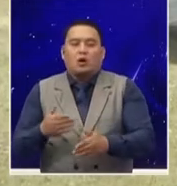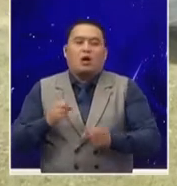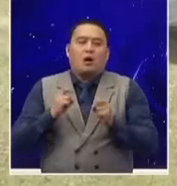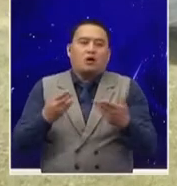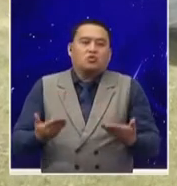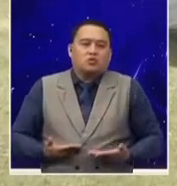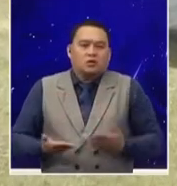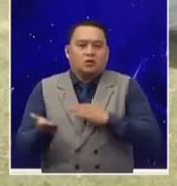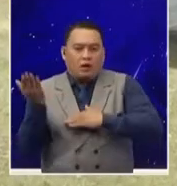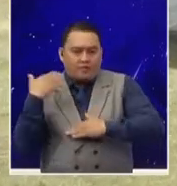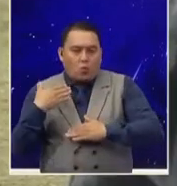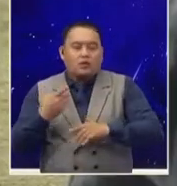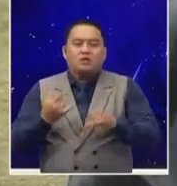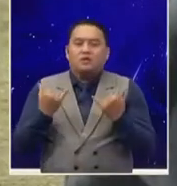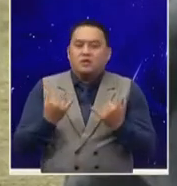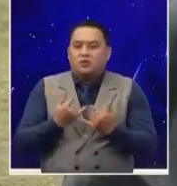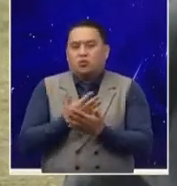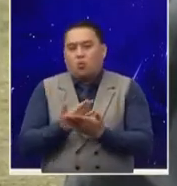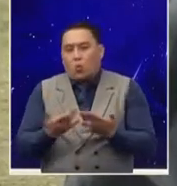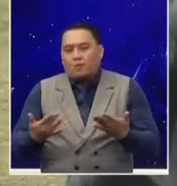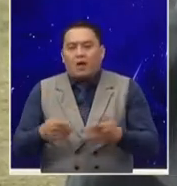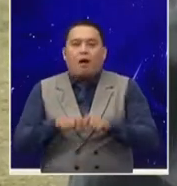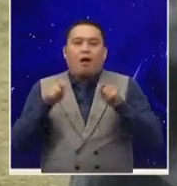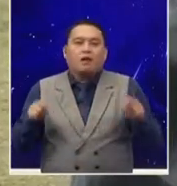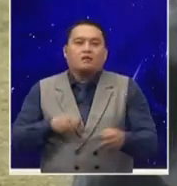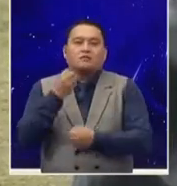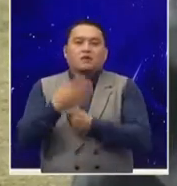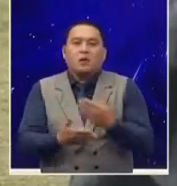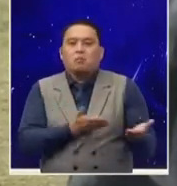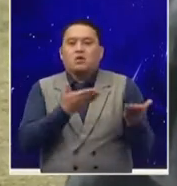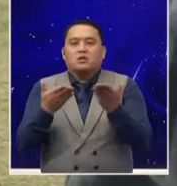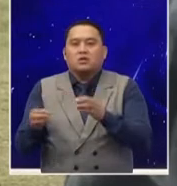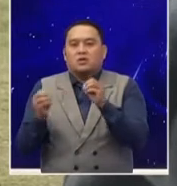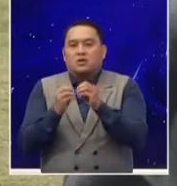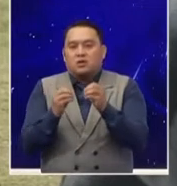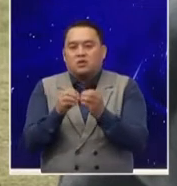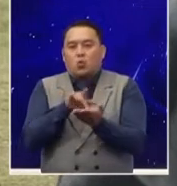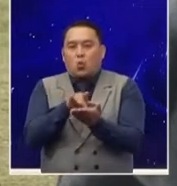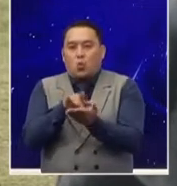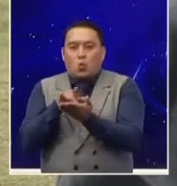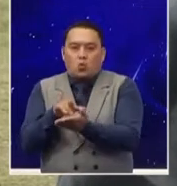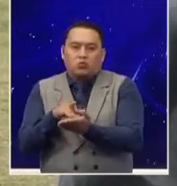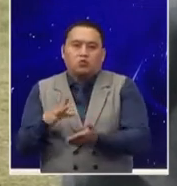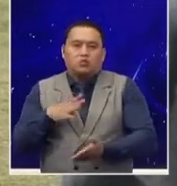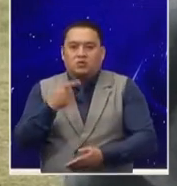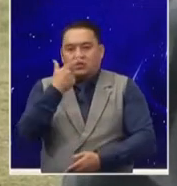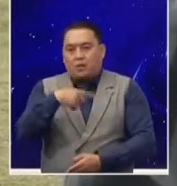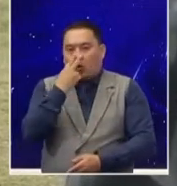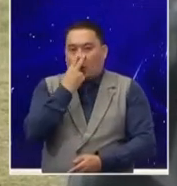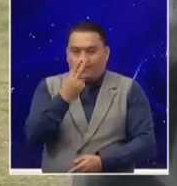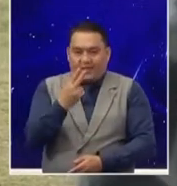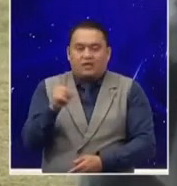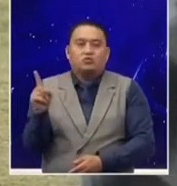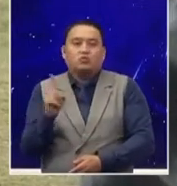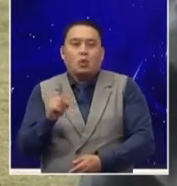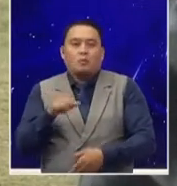предки, каким ремеслом они занимались и многое другое. На открытие этого центра я пригласила 10 крупных туроператоров, чтобы они собственными глазами